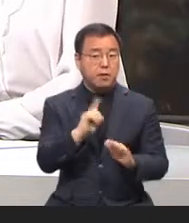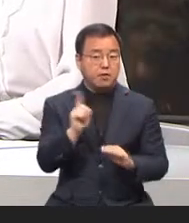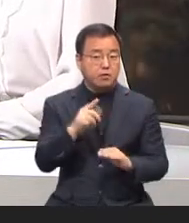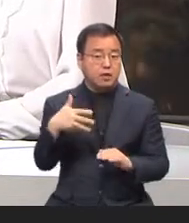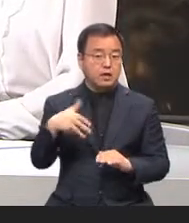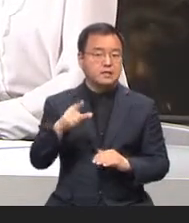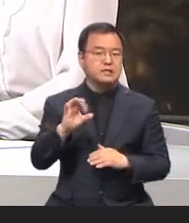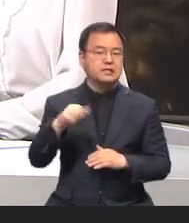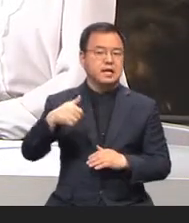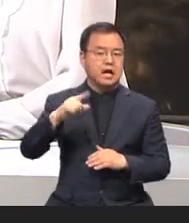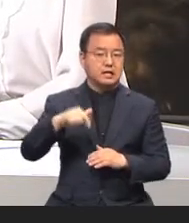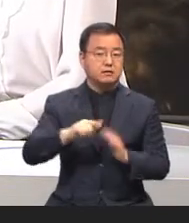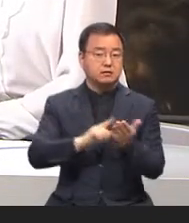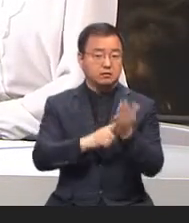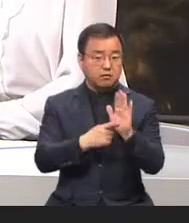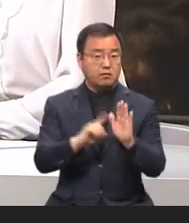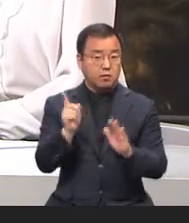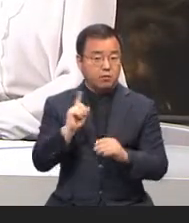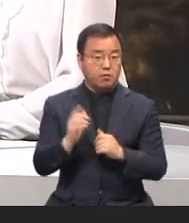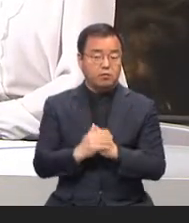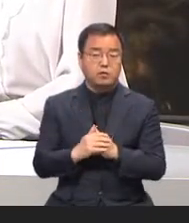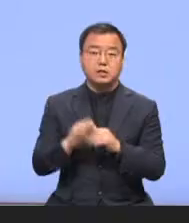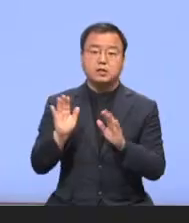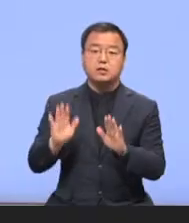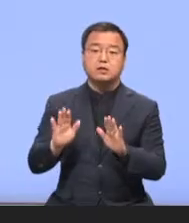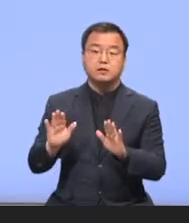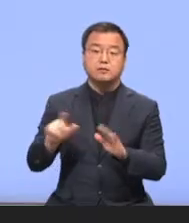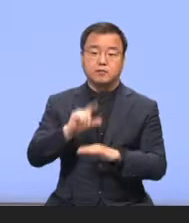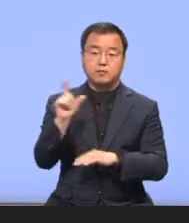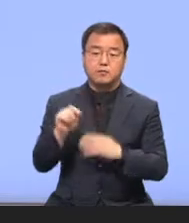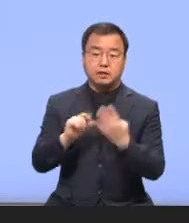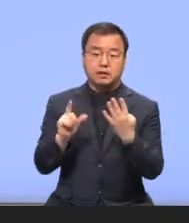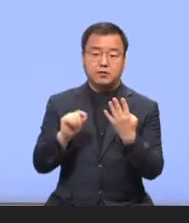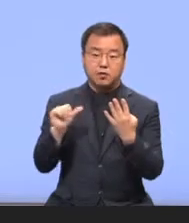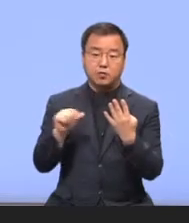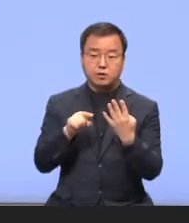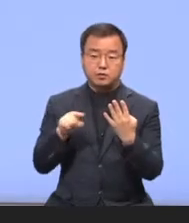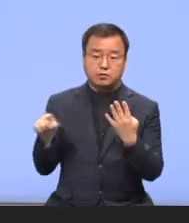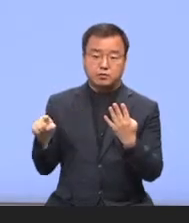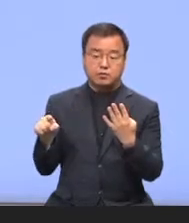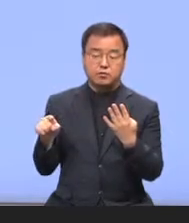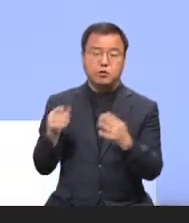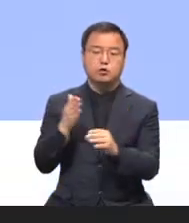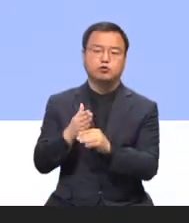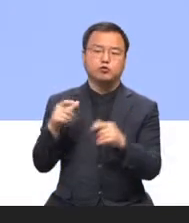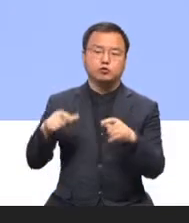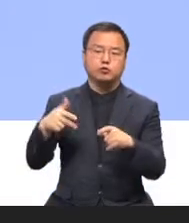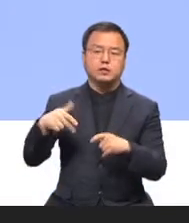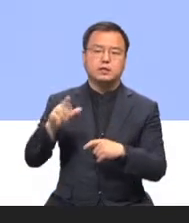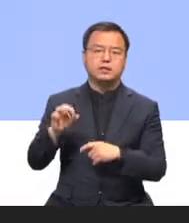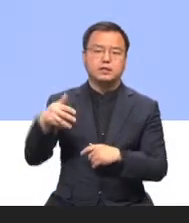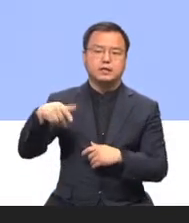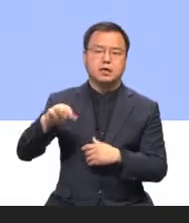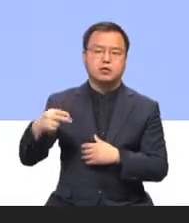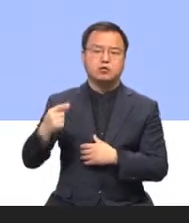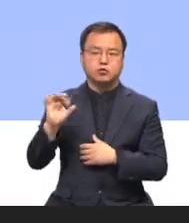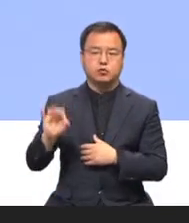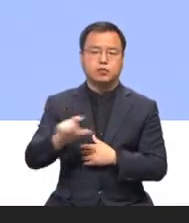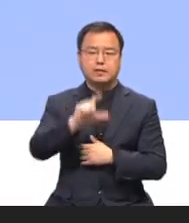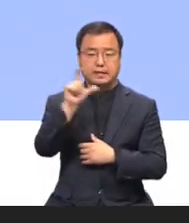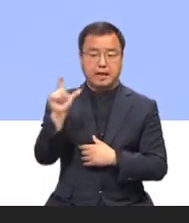됩니다 네 그렇습니다 이번 달 5일부터 14일까지 중국 중구 장충동 국립극장 달오름극장